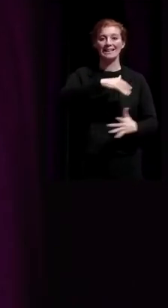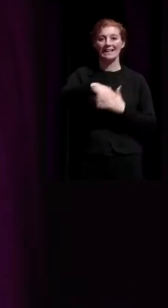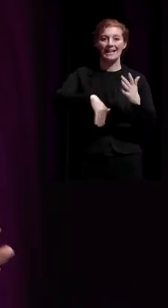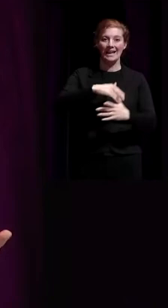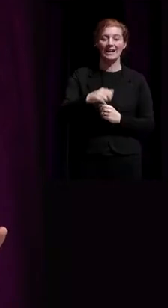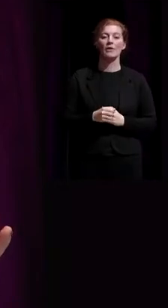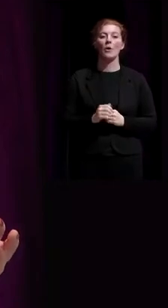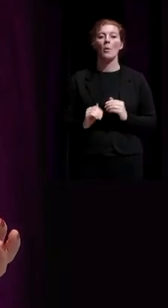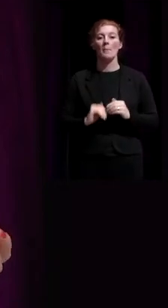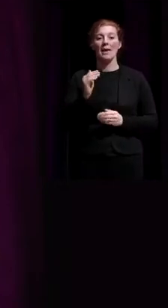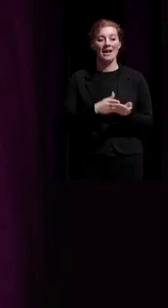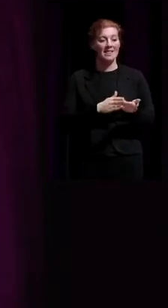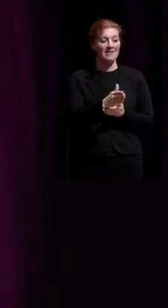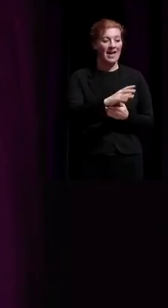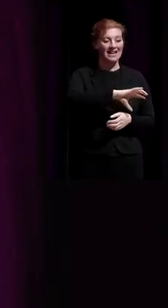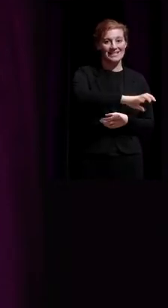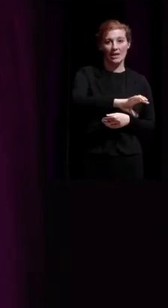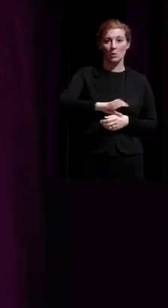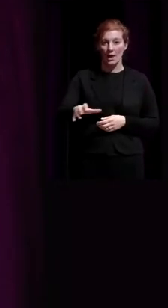mer tvärsektionellt.